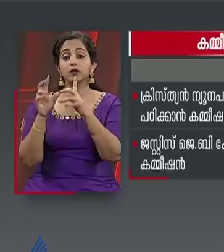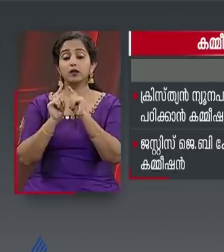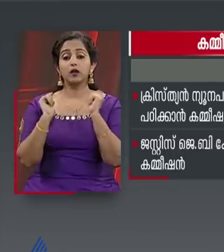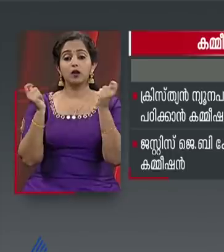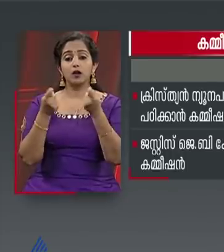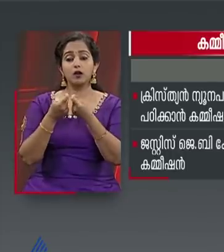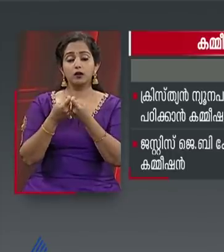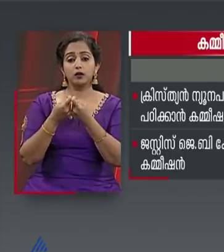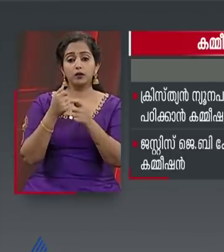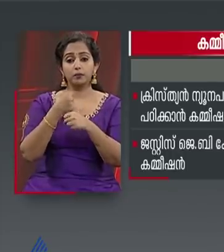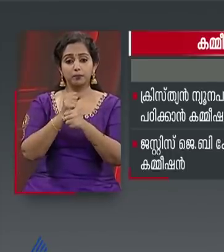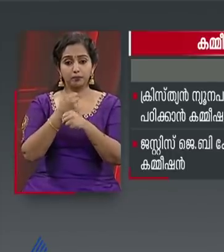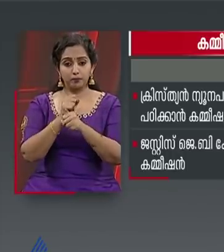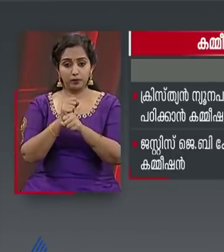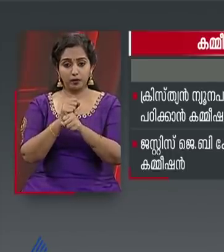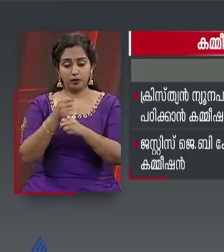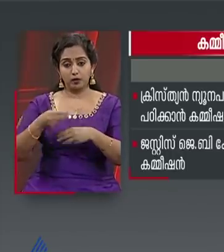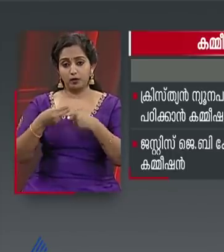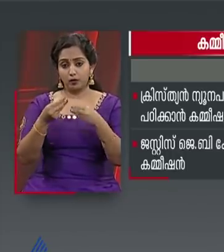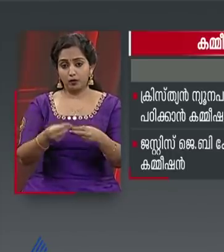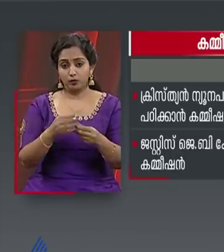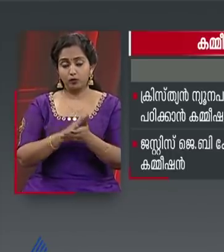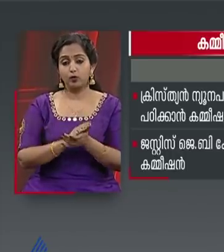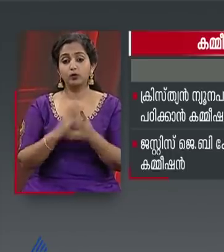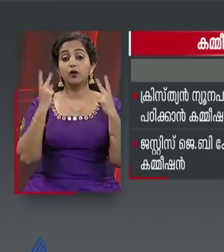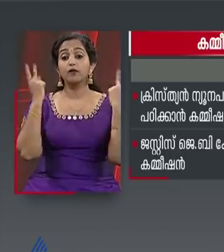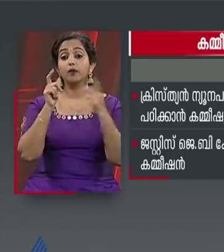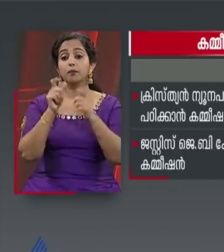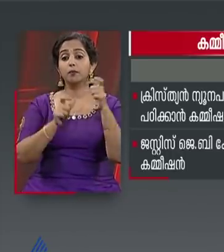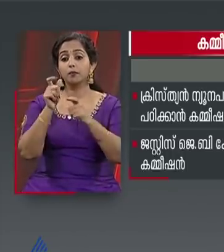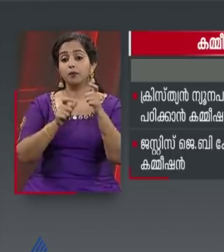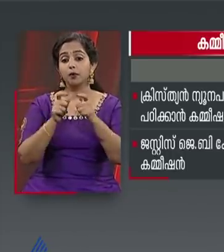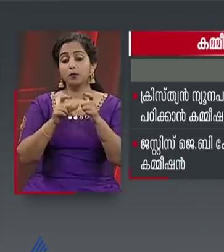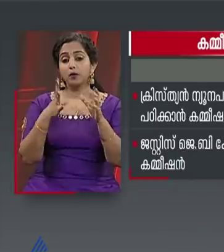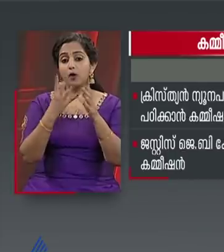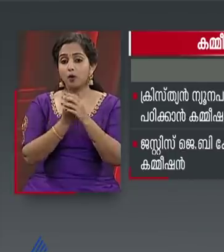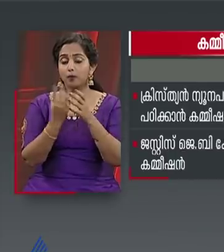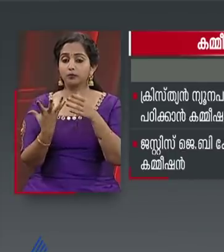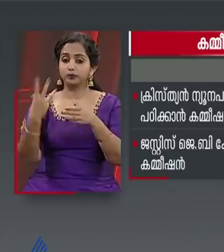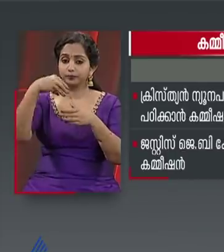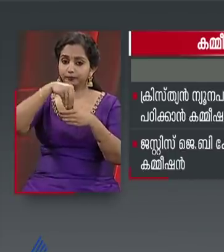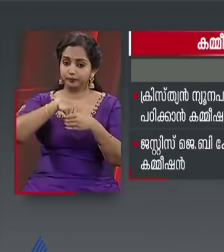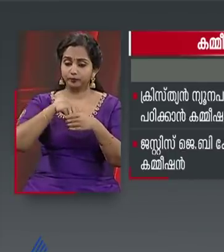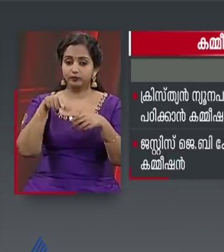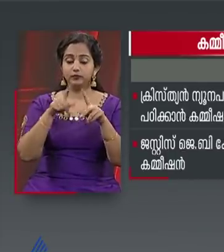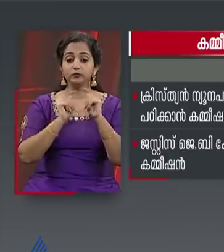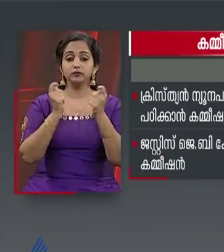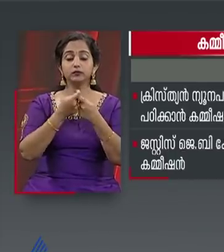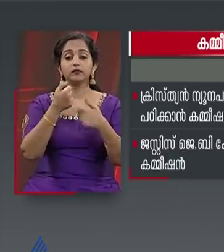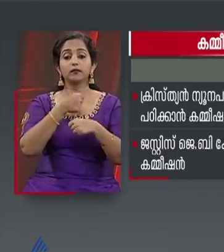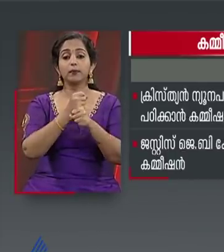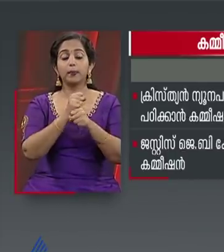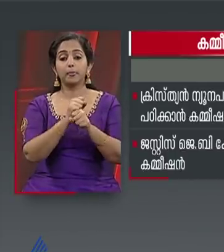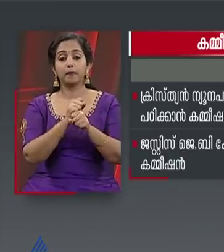ക്രിസ്റ്റി ഫെർണാണ്ടസ്, IAS മുൻ DGP ജേക്കബ് പുനോസ് എന്നിവർ അംഗങ്ങളുമായാണ് കമ്മീഷൻ. വിദ്യാഭ്യാസ